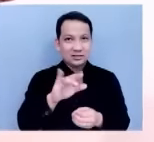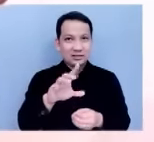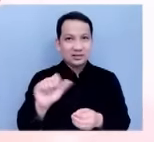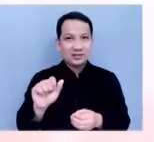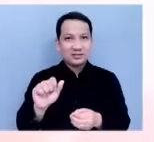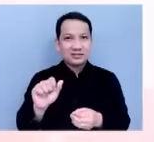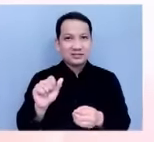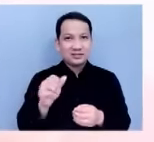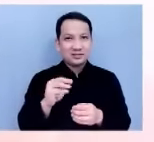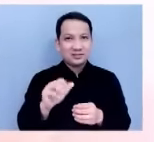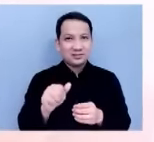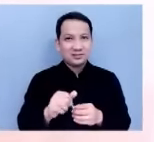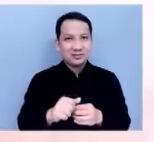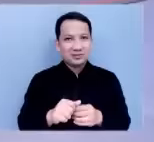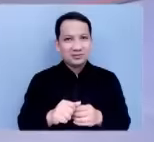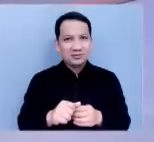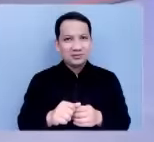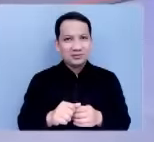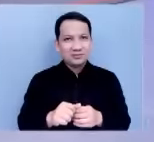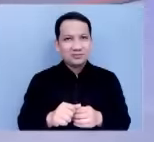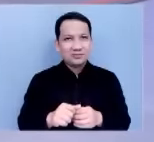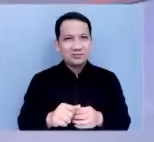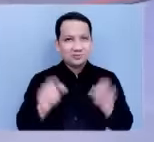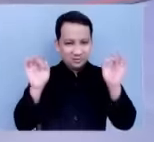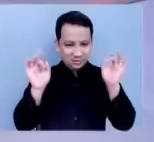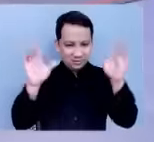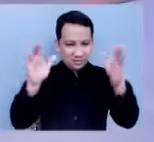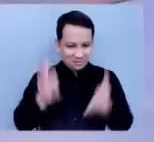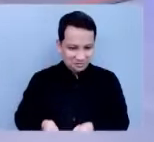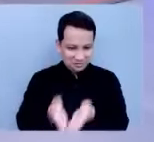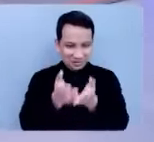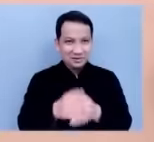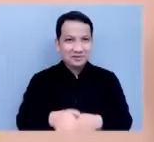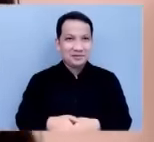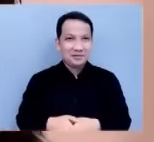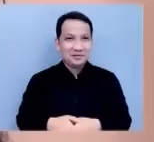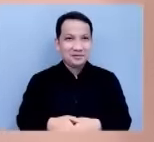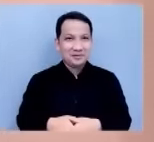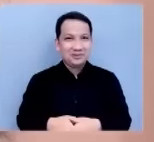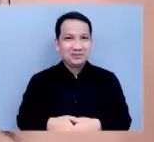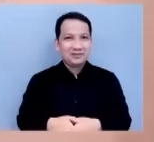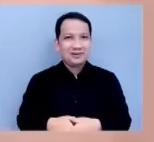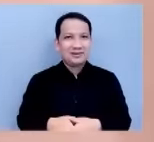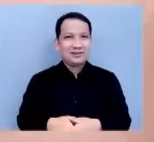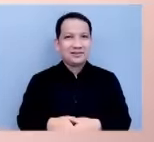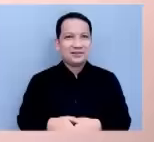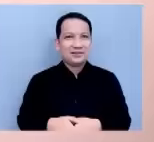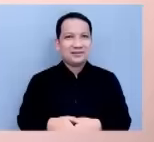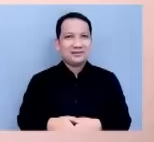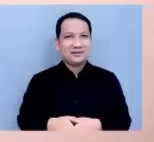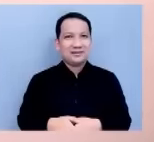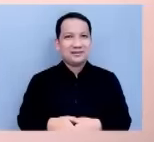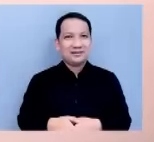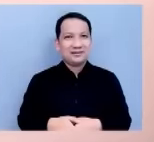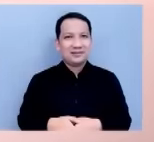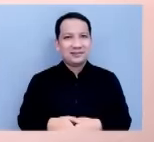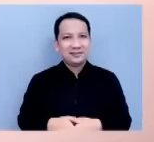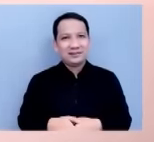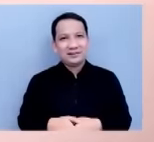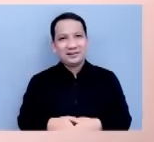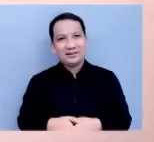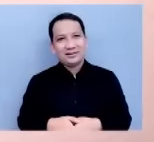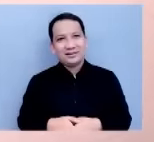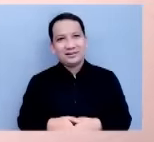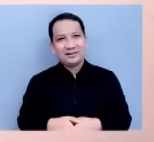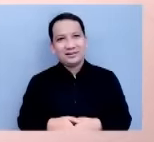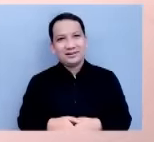eh. Tapos ito, napa-volleyball ko siya. Ayun, tingnan nyo. Oh, di ba? Naka-jersey pa ba yan? Ito, dito. Pero lusot ako dun sa...